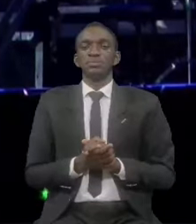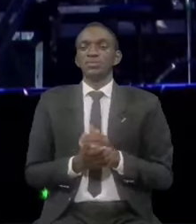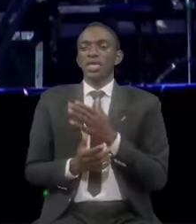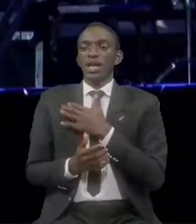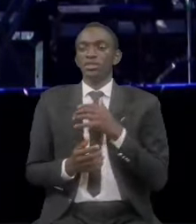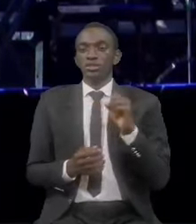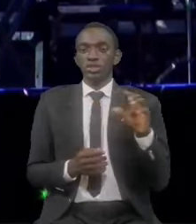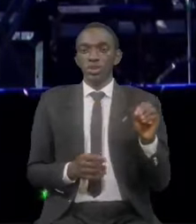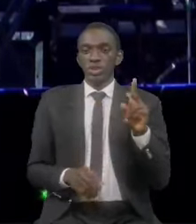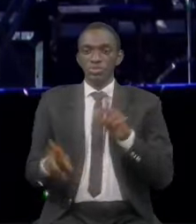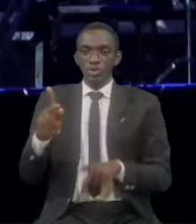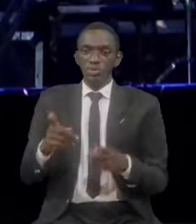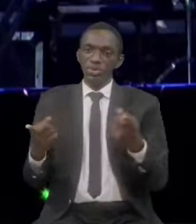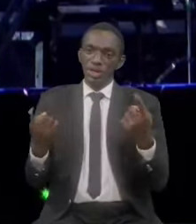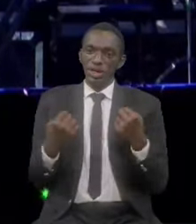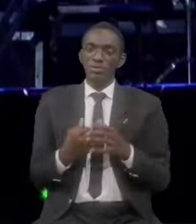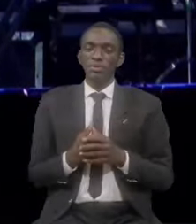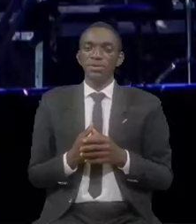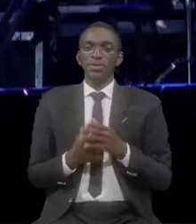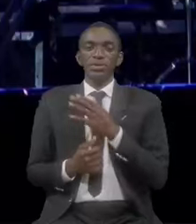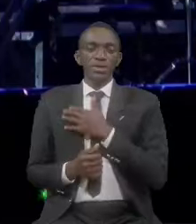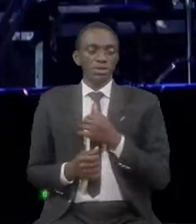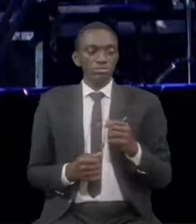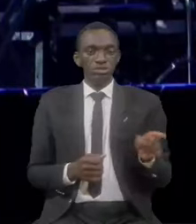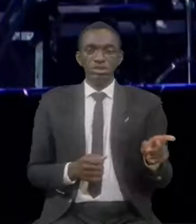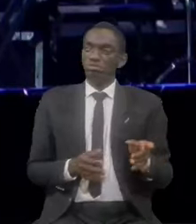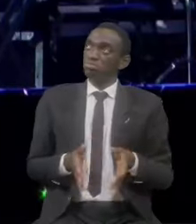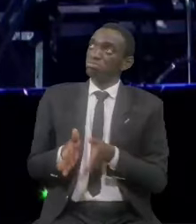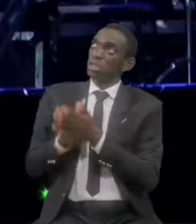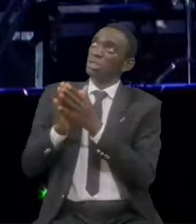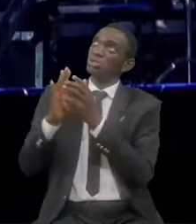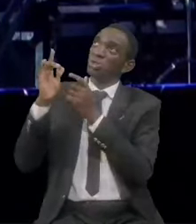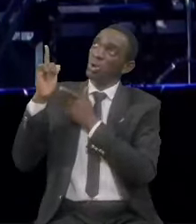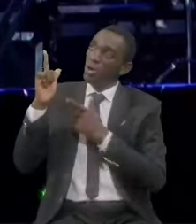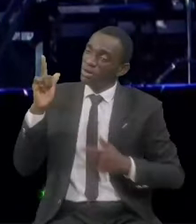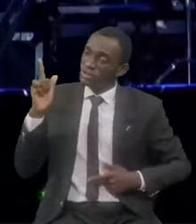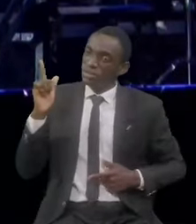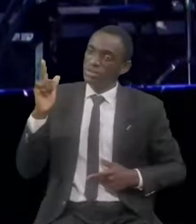Donc, nous venons, nous disons, Seigneur, rends-moi